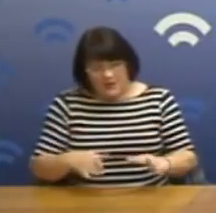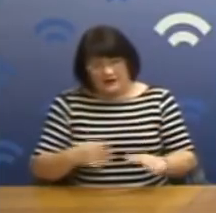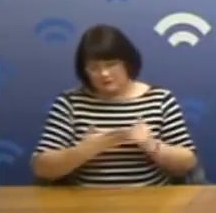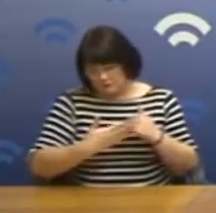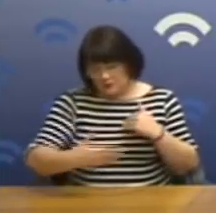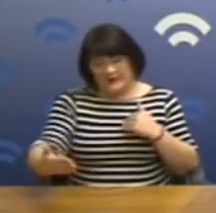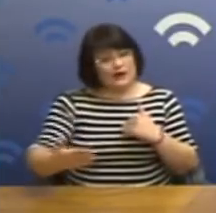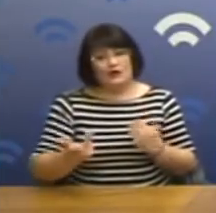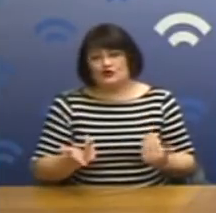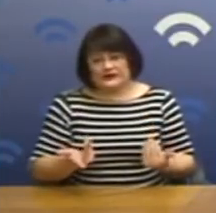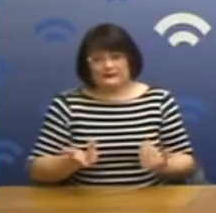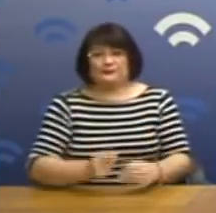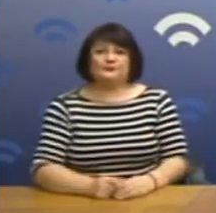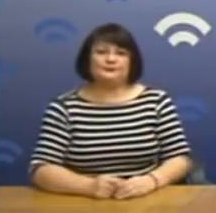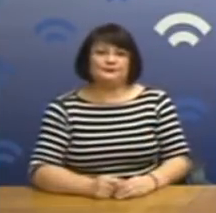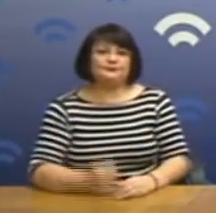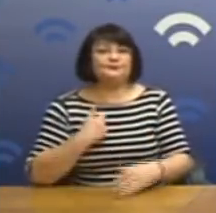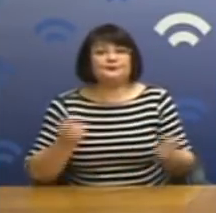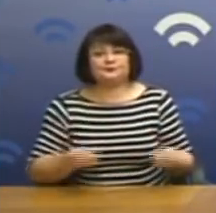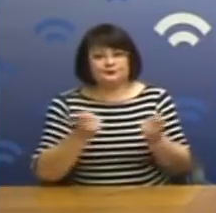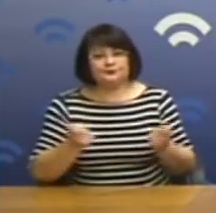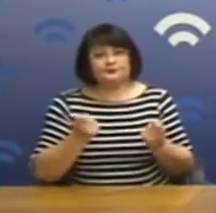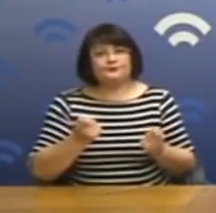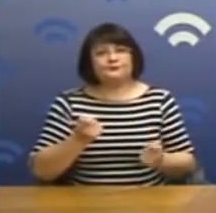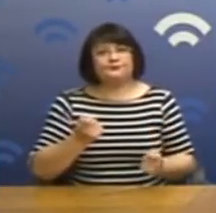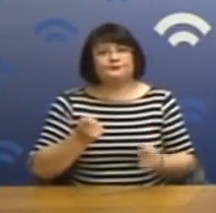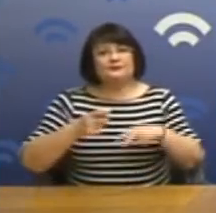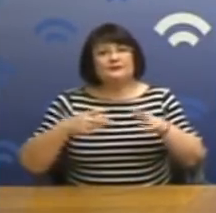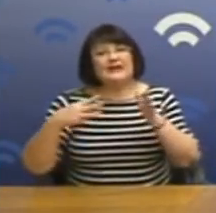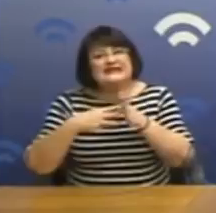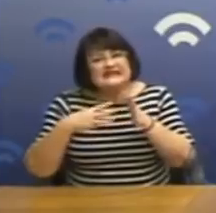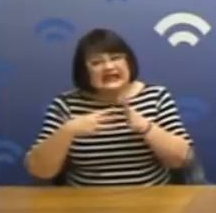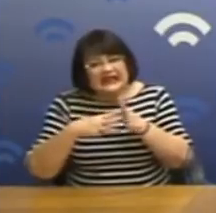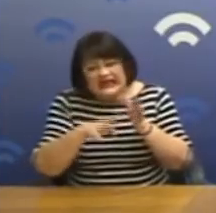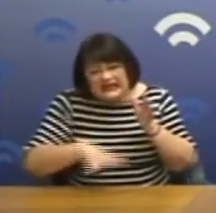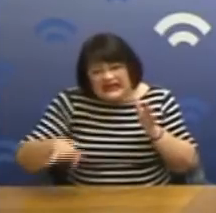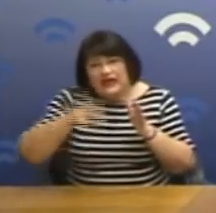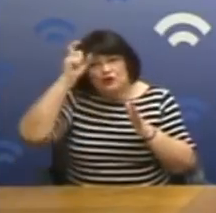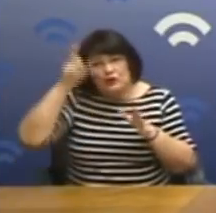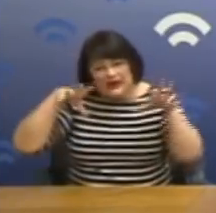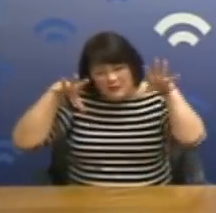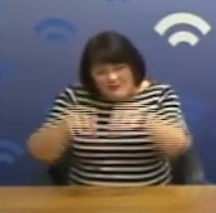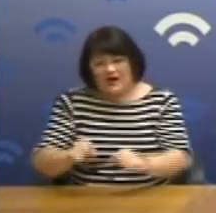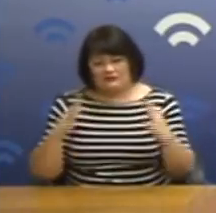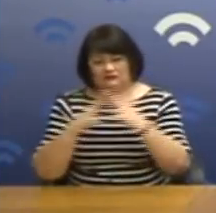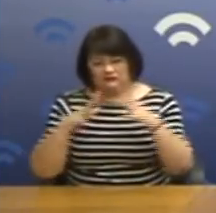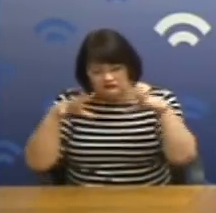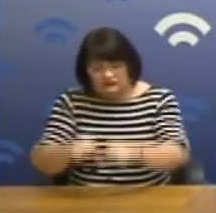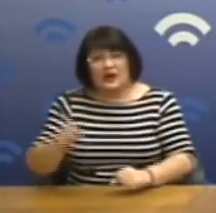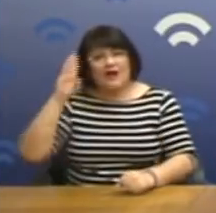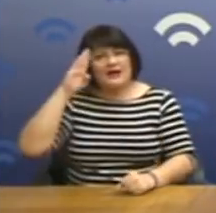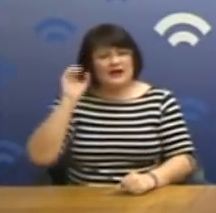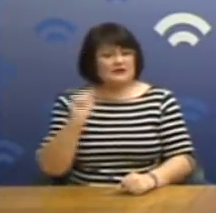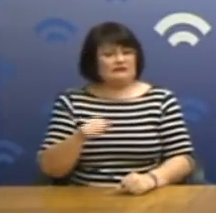κατά την οποία οι εξελίξεις στη Μέση Ανατολή, τη Συρία, μετά την τουρκική εισβολή, με τις ευλογίες βέβαια των